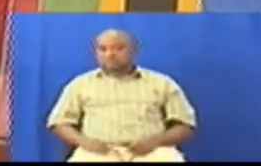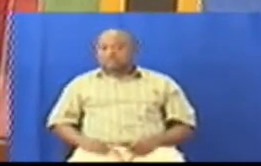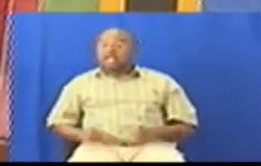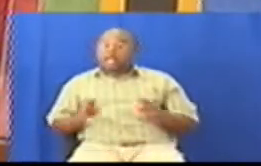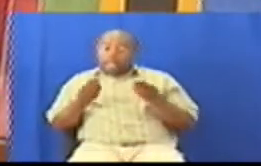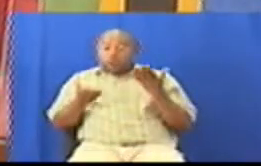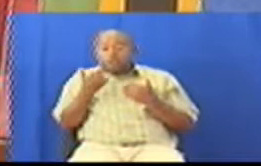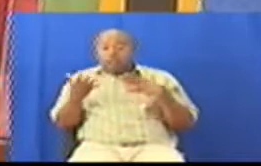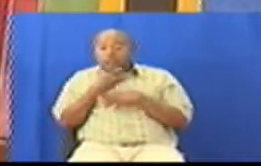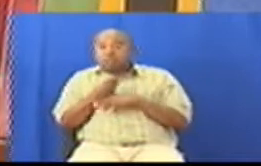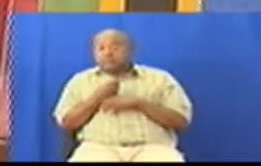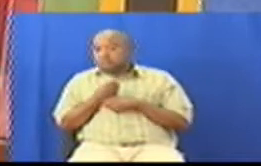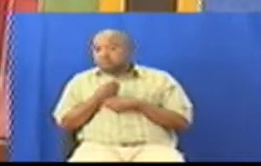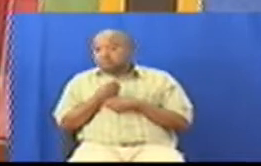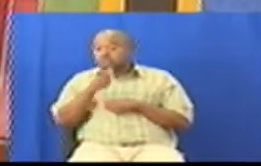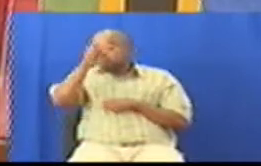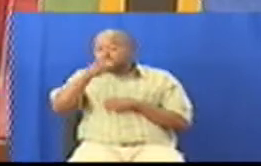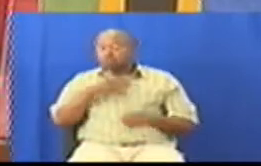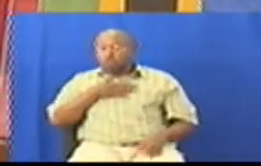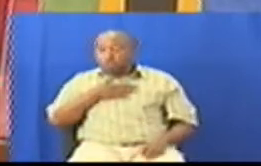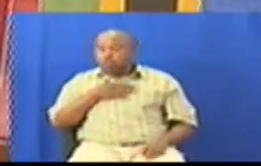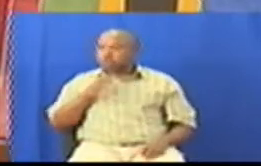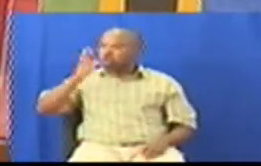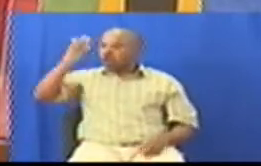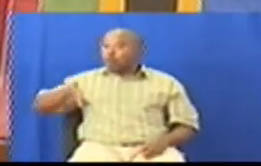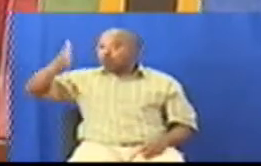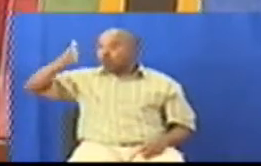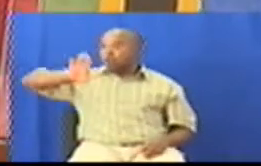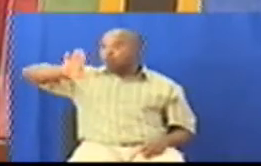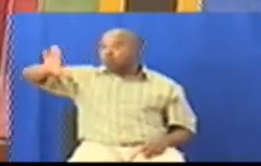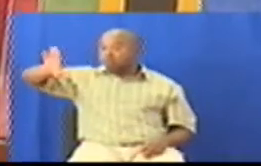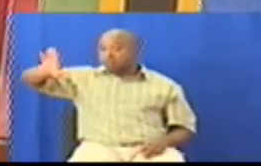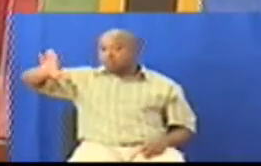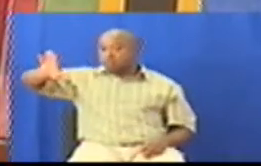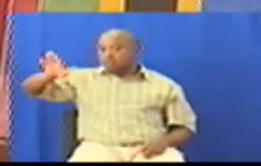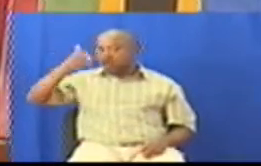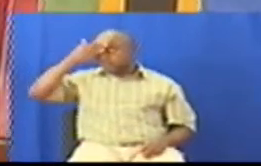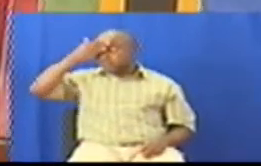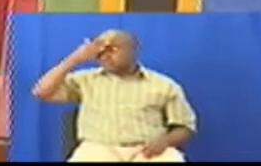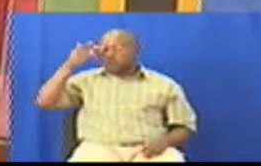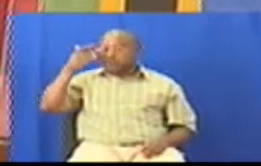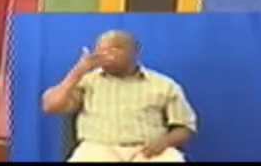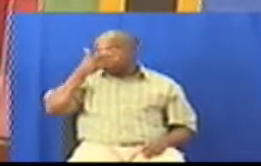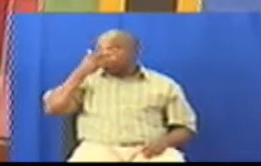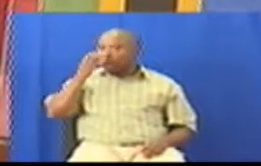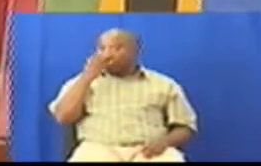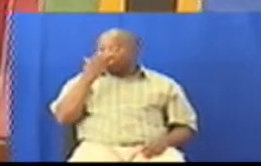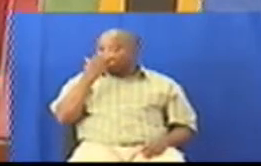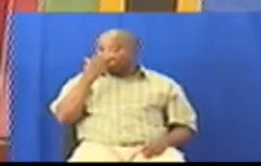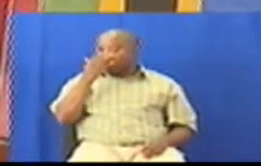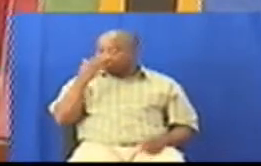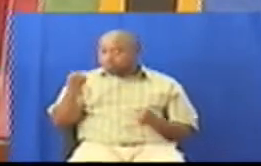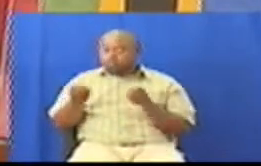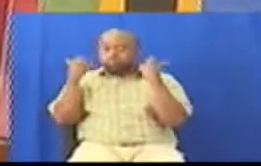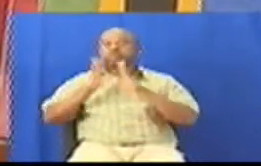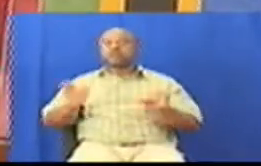ameupata kushika sehemu ambazo mtu alipiga chafya au akakooa, na yeye akashika uso wake, akashika macho, akashika pua au akashika mdomo.